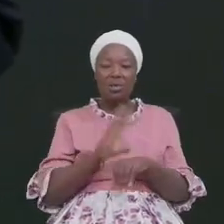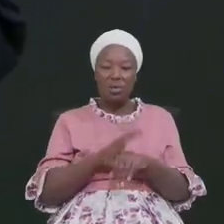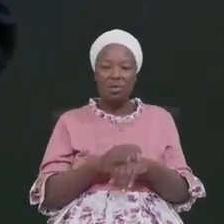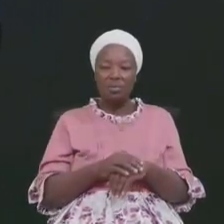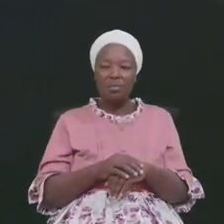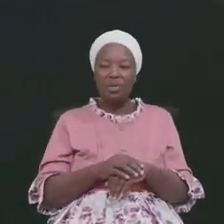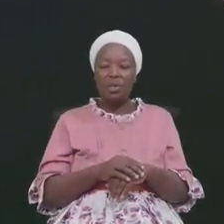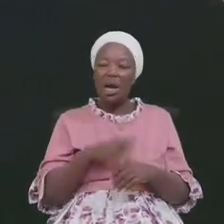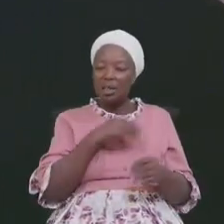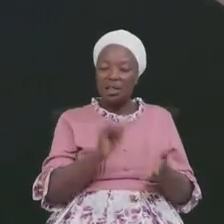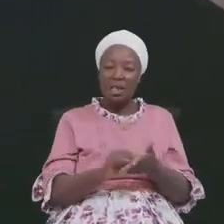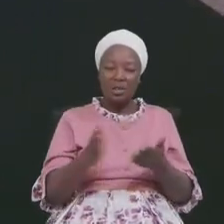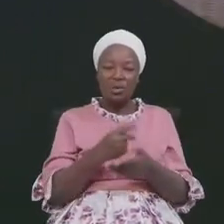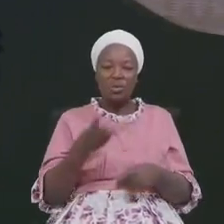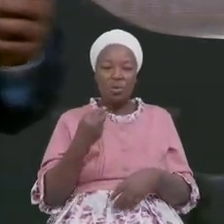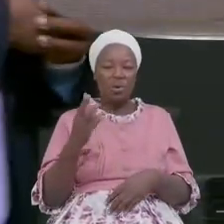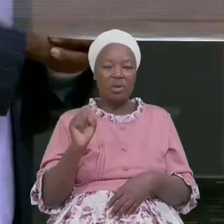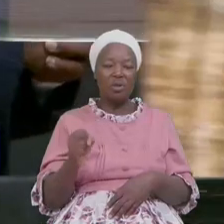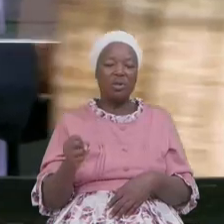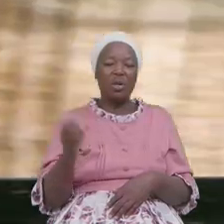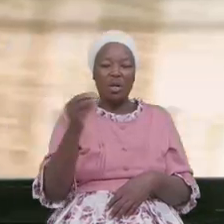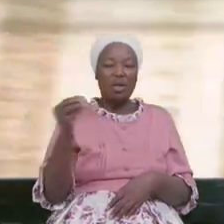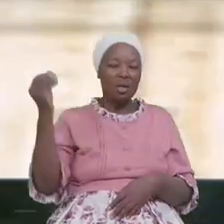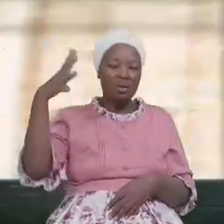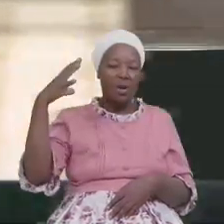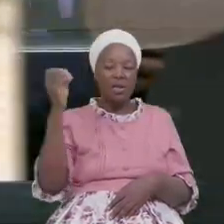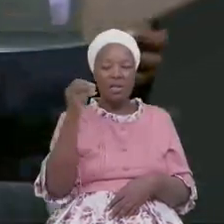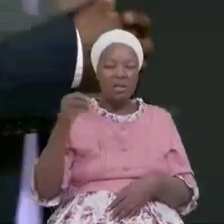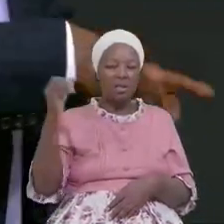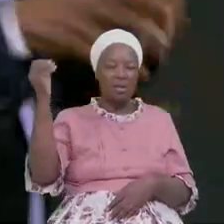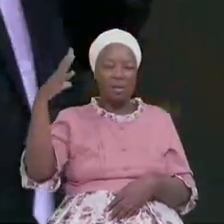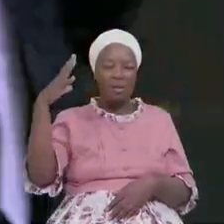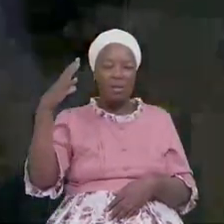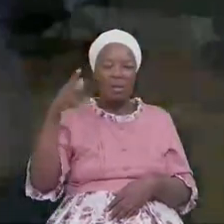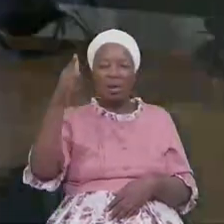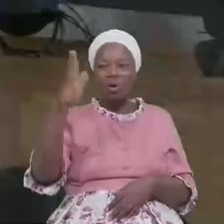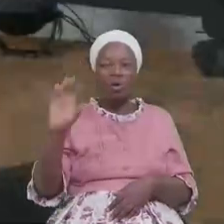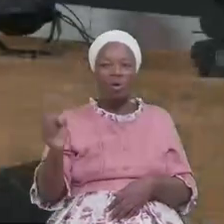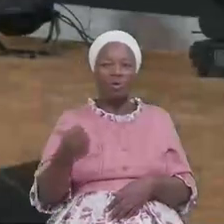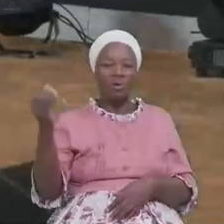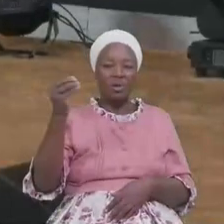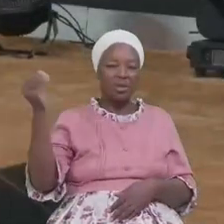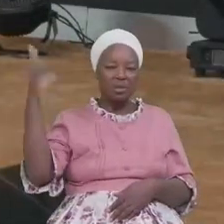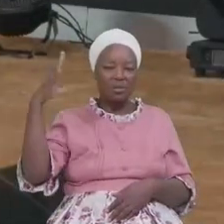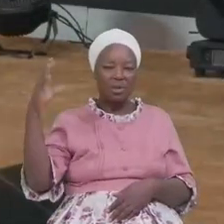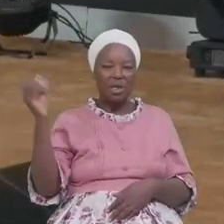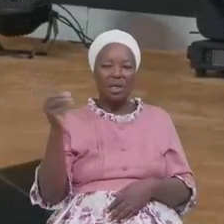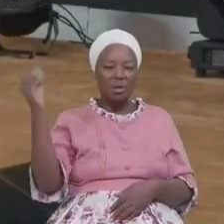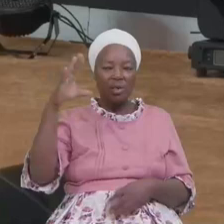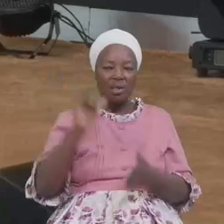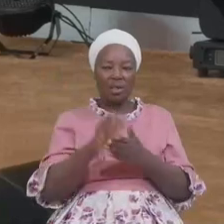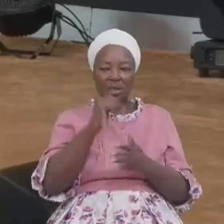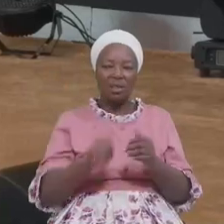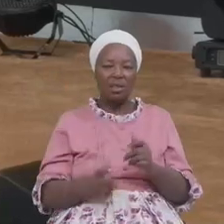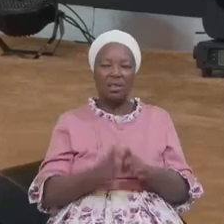Grâce, grâce. La grâce de Dieu. Grâce. Plus grande que tous nos